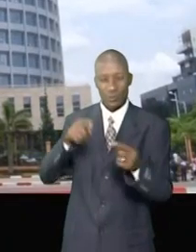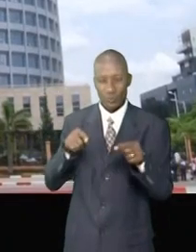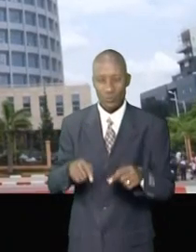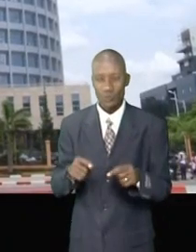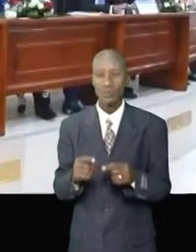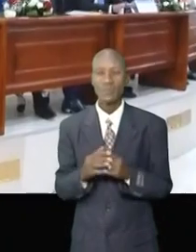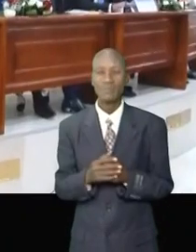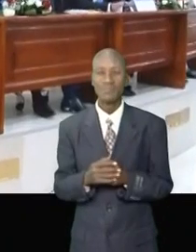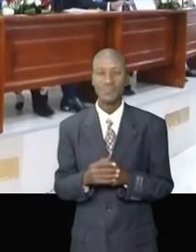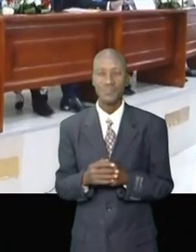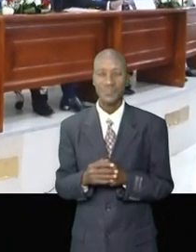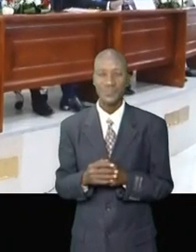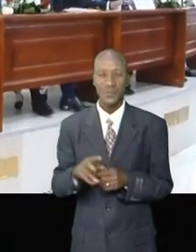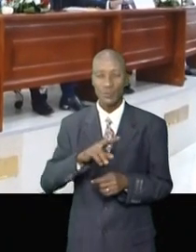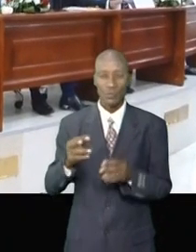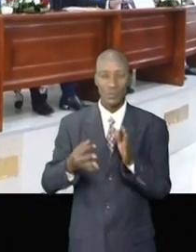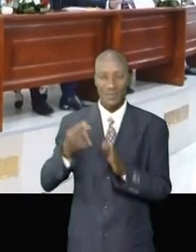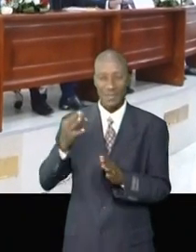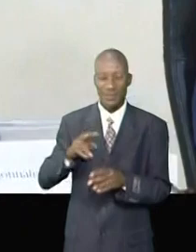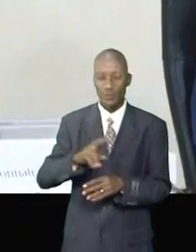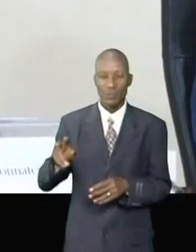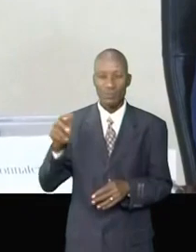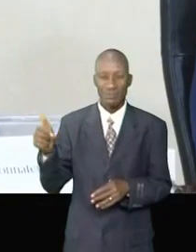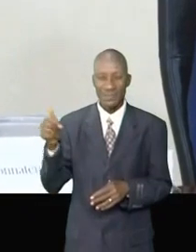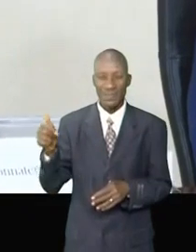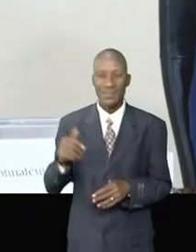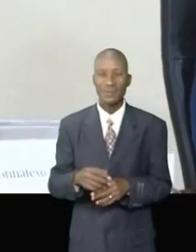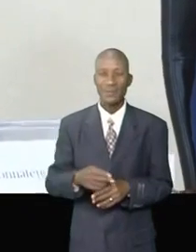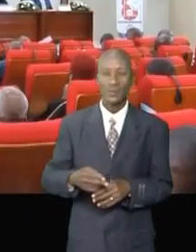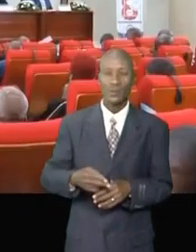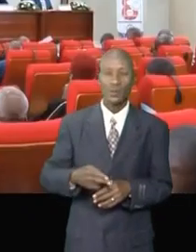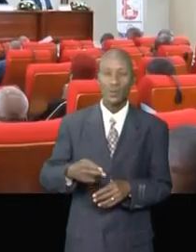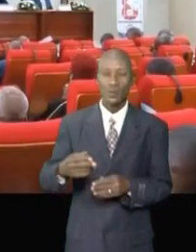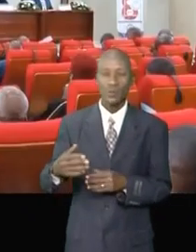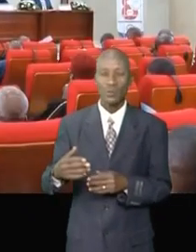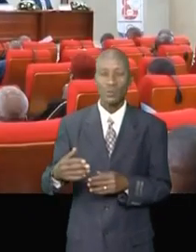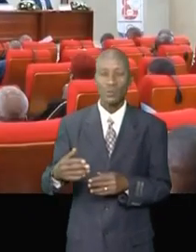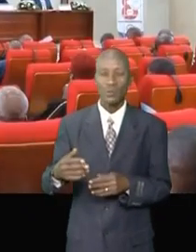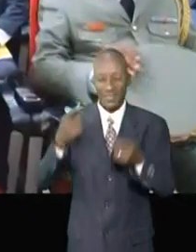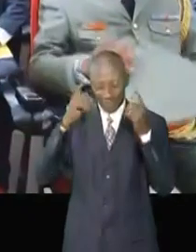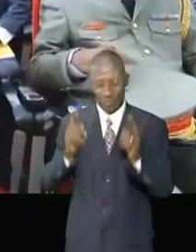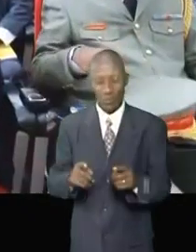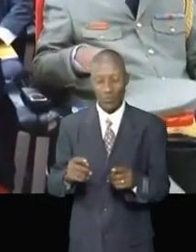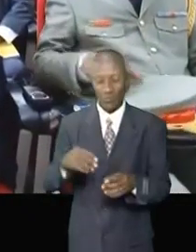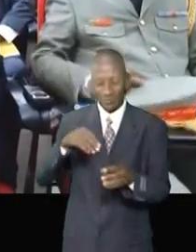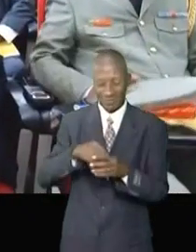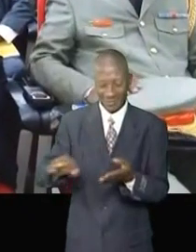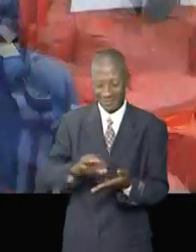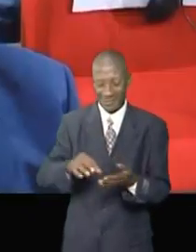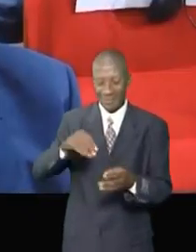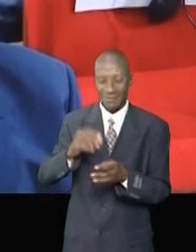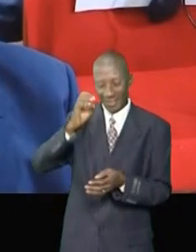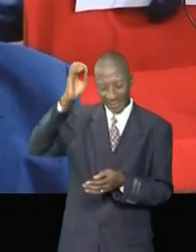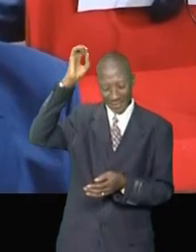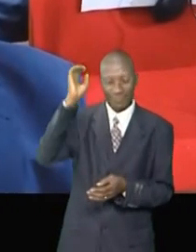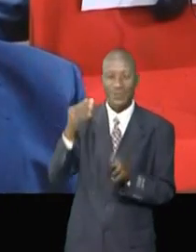24 février 2013, 24 février 2021, l'accord cadre d'Addis Abeba a totalisé 8 ans d'existence. C'est 8e anniversaire célébré au Salon